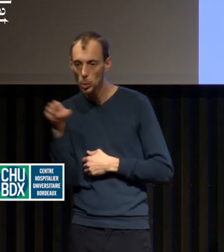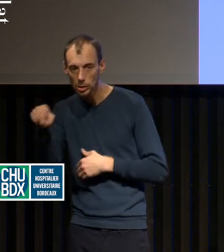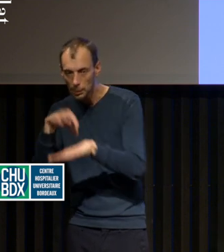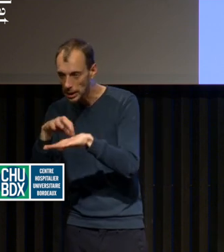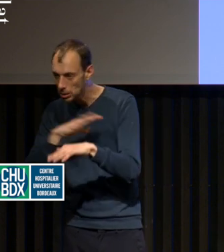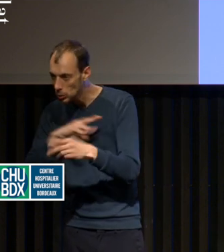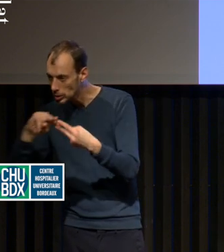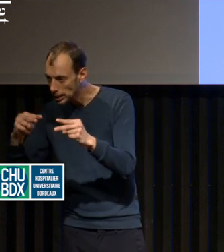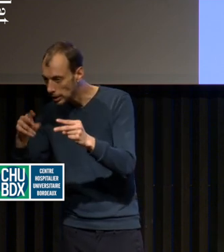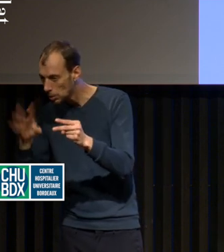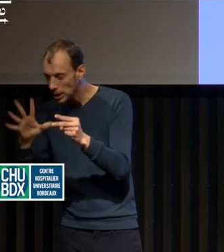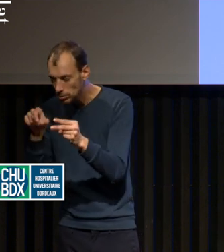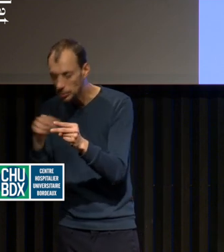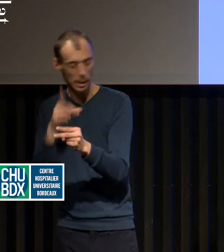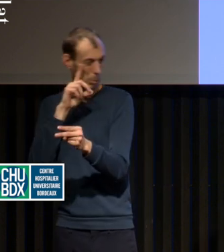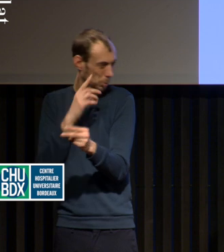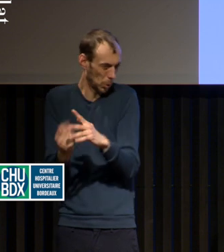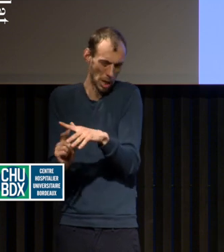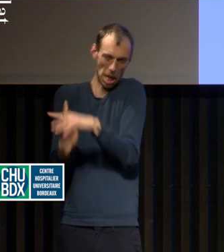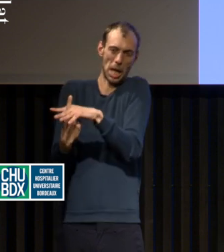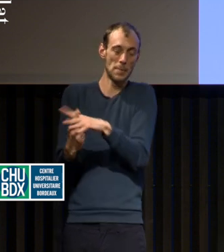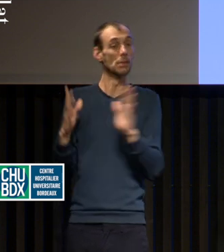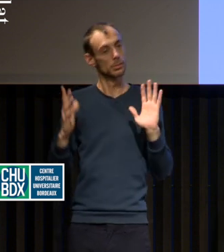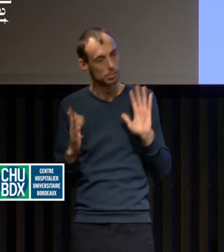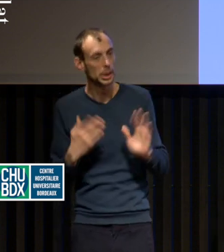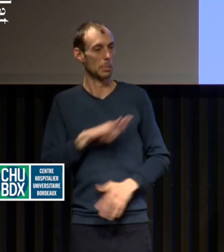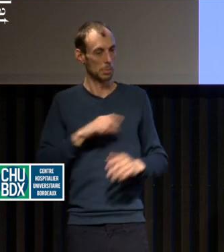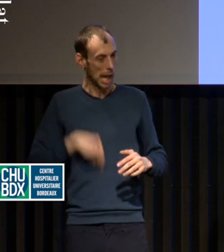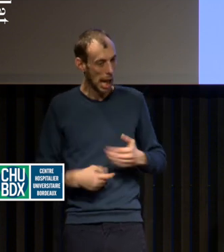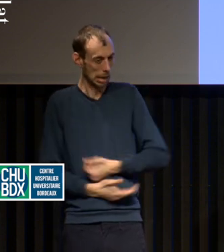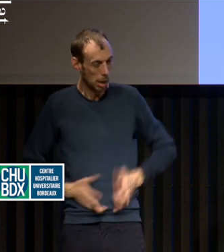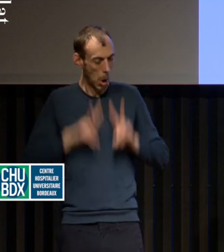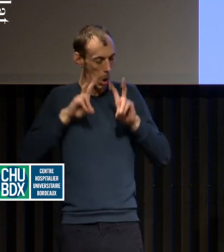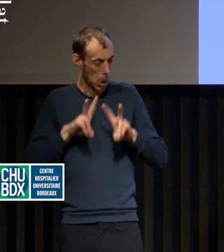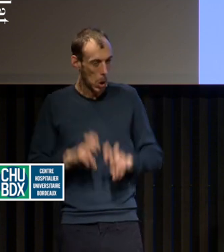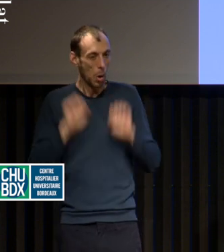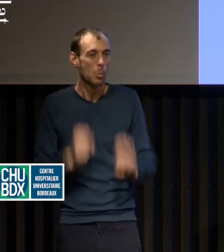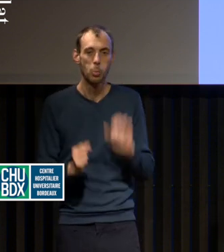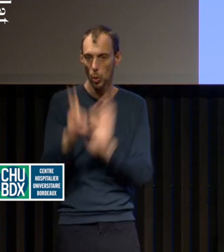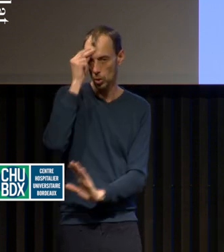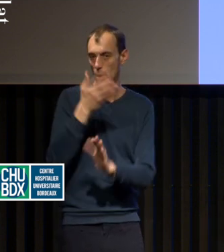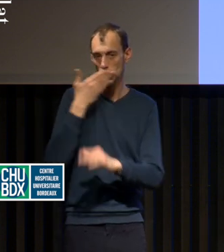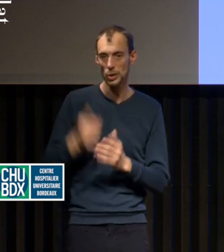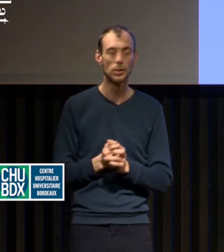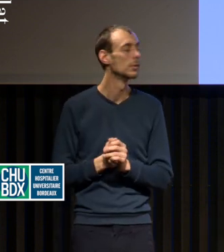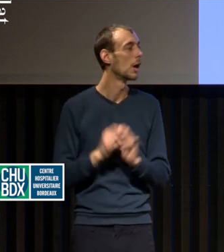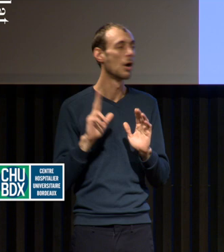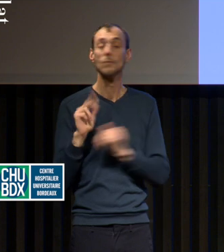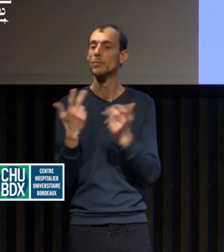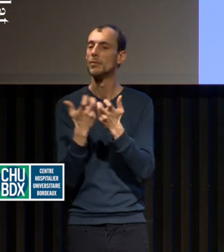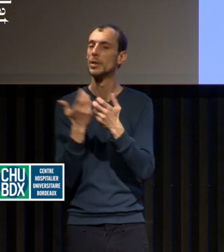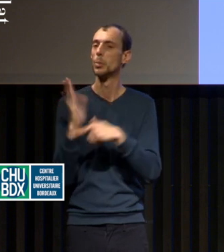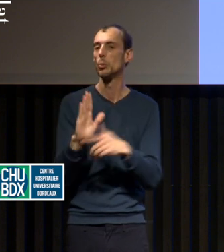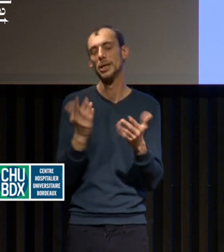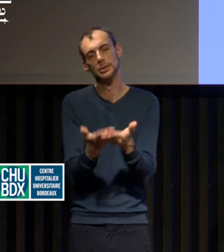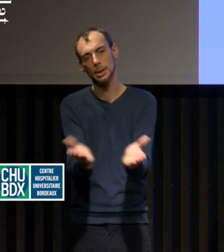maladie ? Peut-être qu'on comprendra mieux grâce aux études du microbiote. Alors, je vais illustrer ça, mais de façon très très simple. La